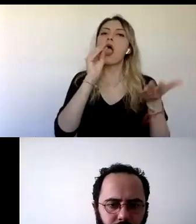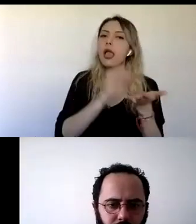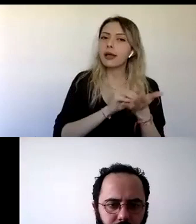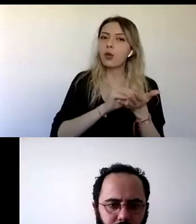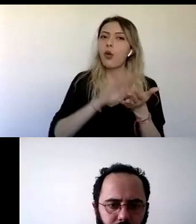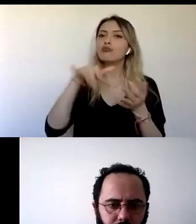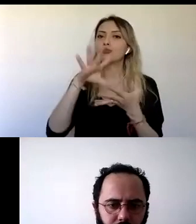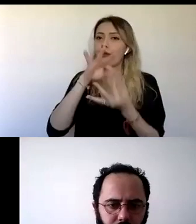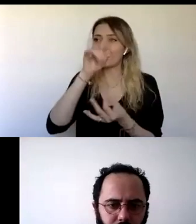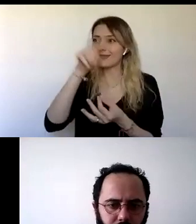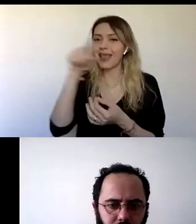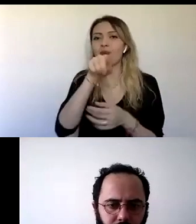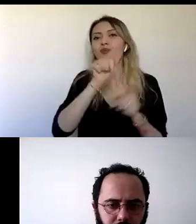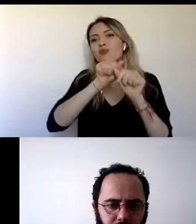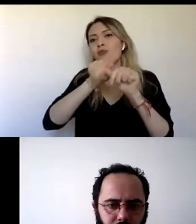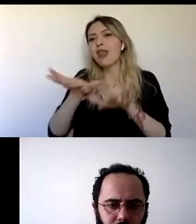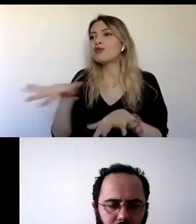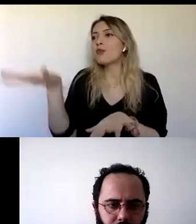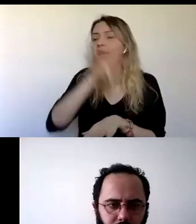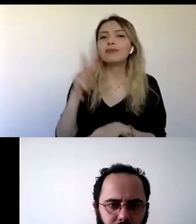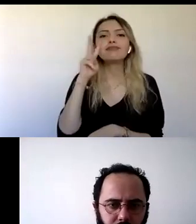Ücretsiz bir alan. Yani siz de